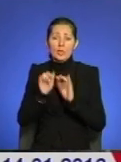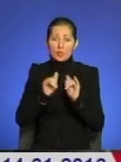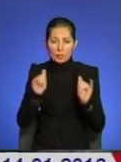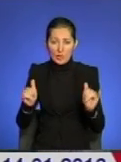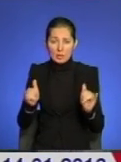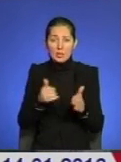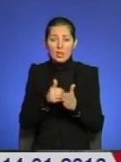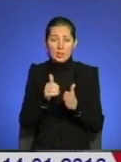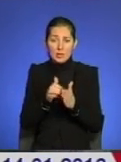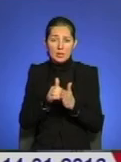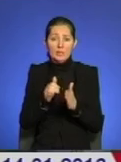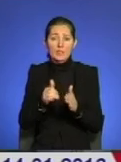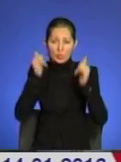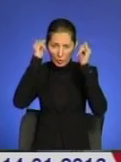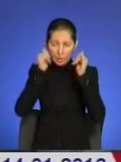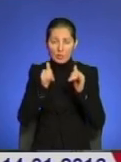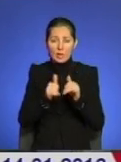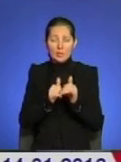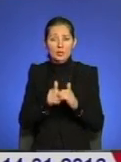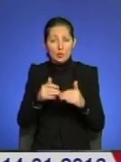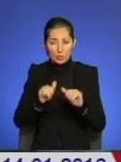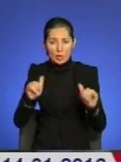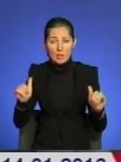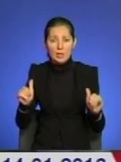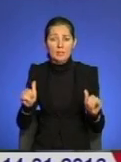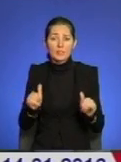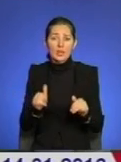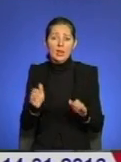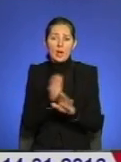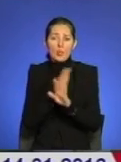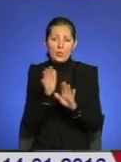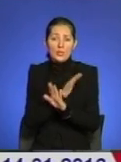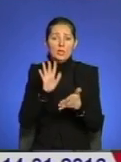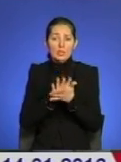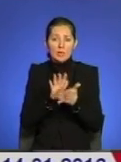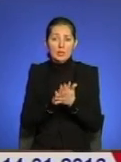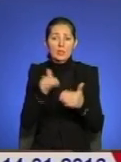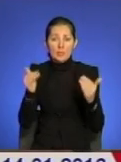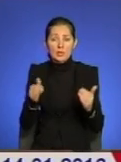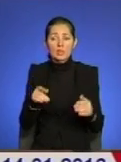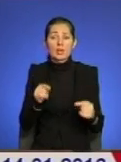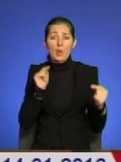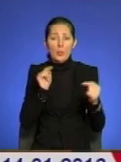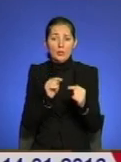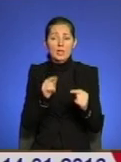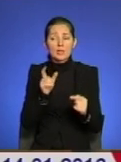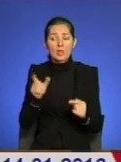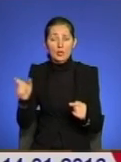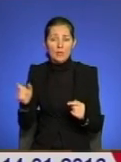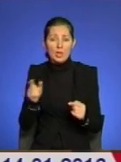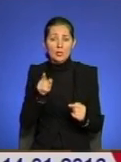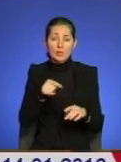повітря відповідно збільшуватися. На протест громади тоді відреагувала обласна державна адміністрація, ставши третьою стороною